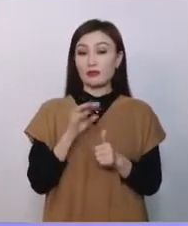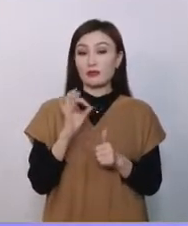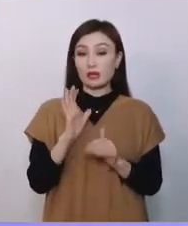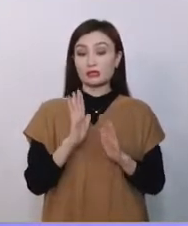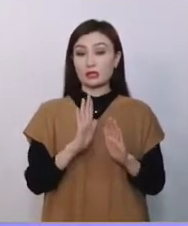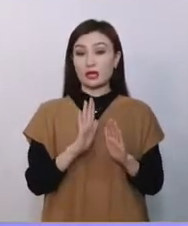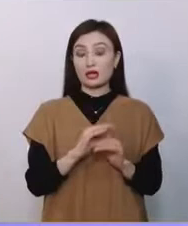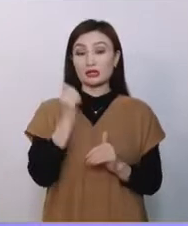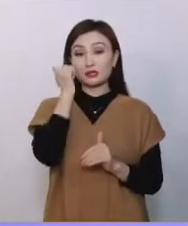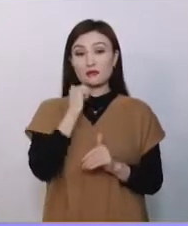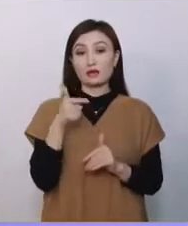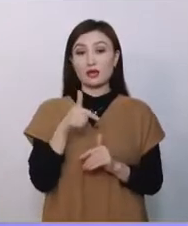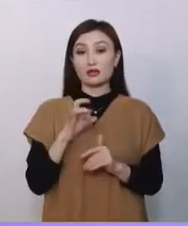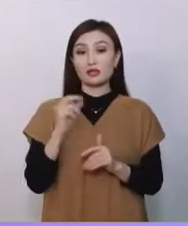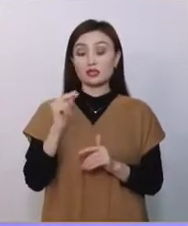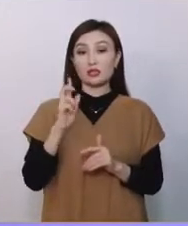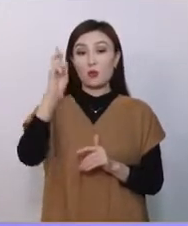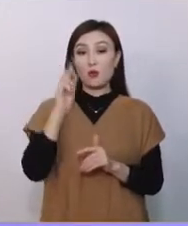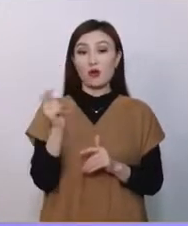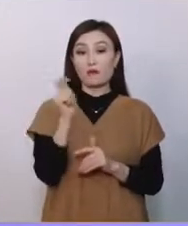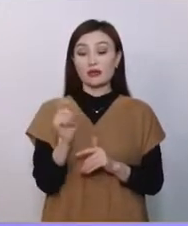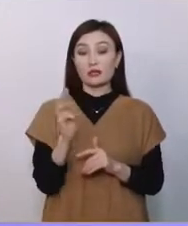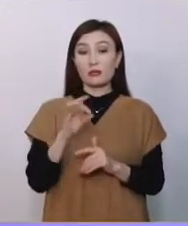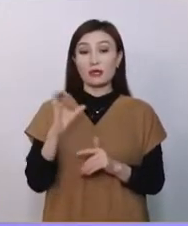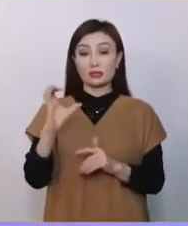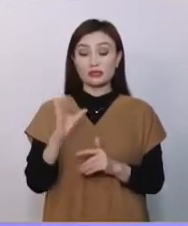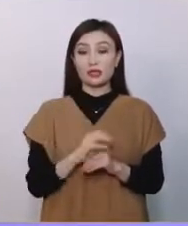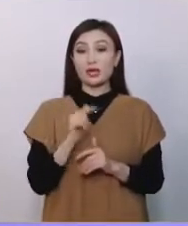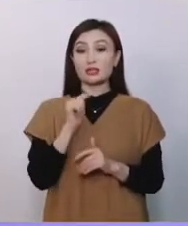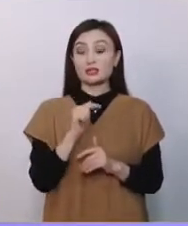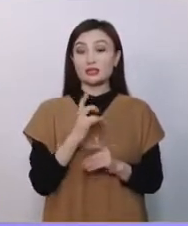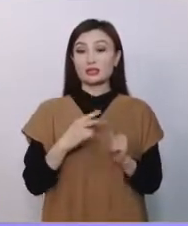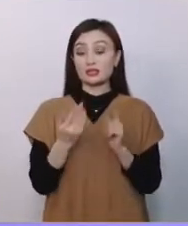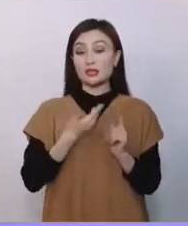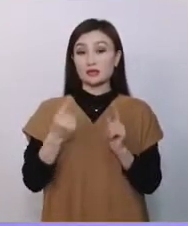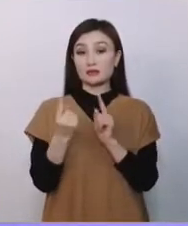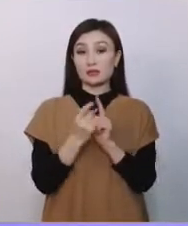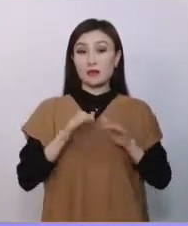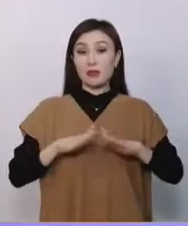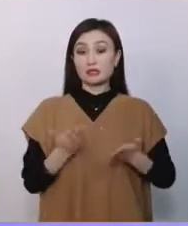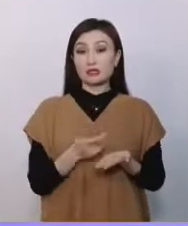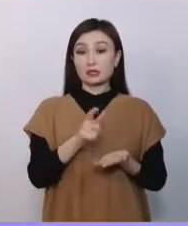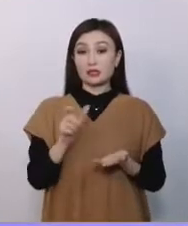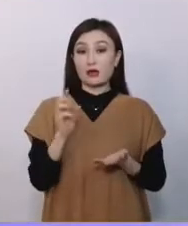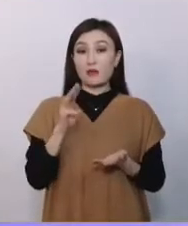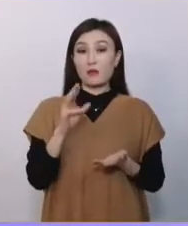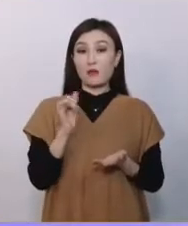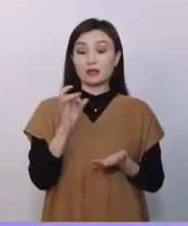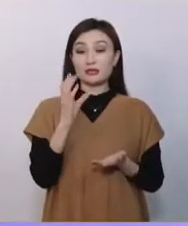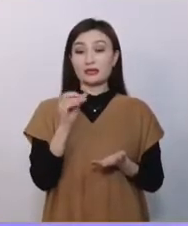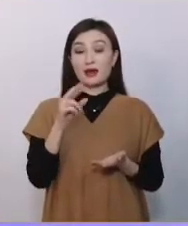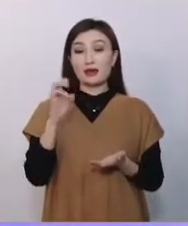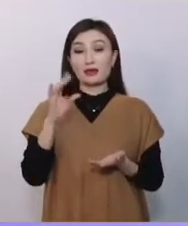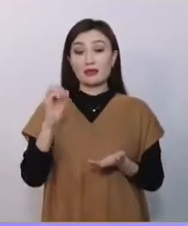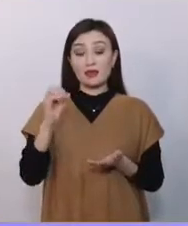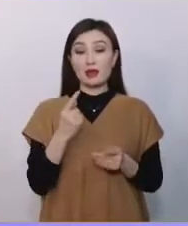так в честь древнегреческого бога войны марса здесь нас встречает местные жители марсиане который